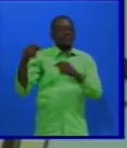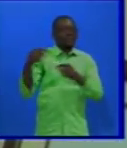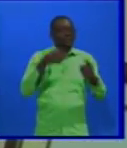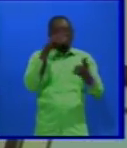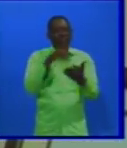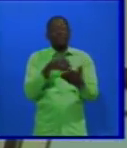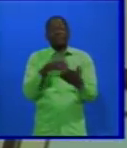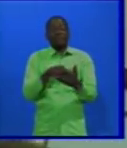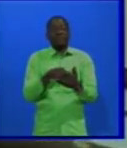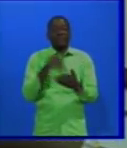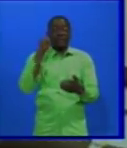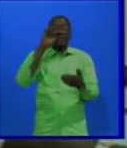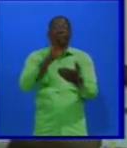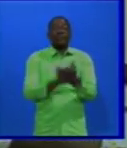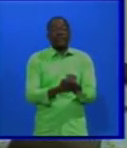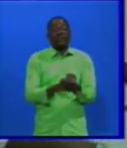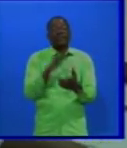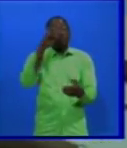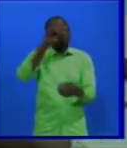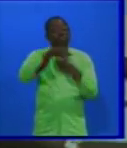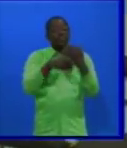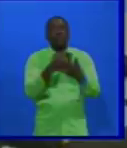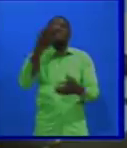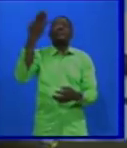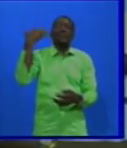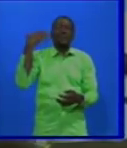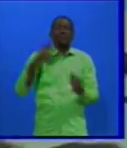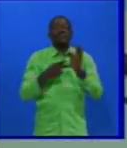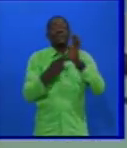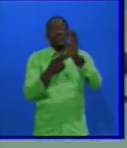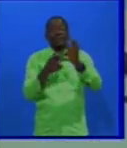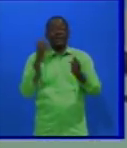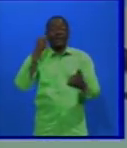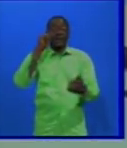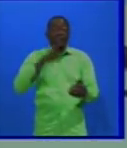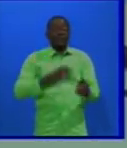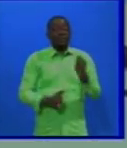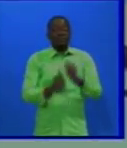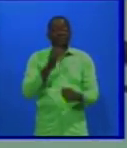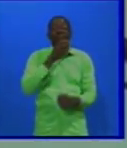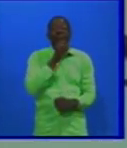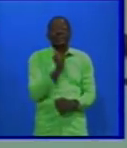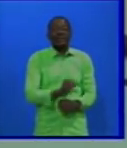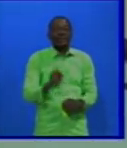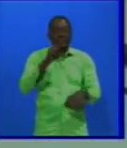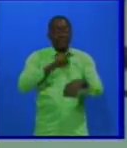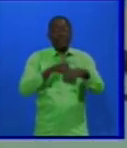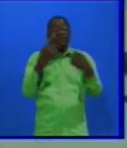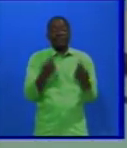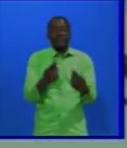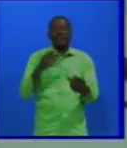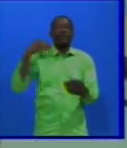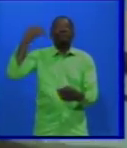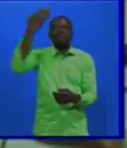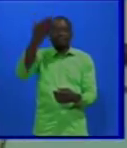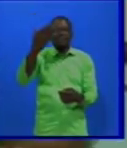femme dans tous ses âges. Vous avez le passé qui est représenté par la femme la plus âgée, le temps présent et le futur. Le futur, par